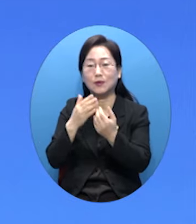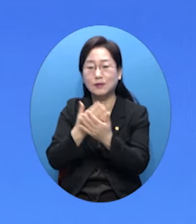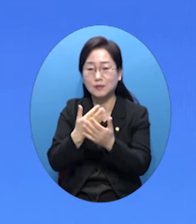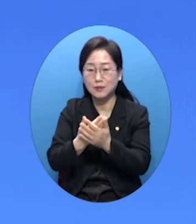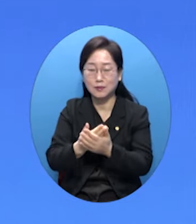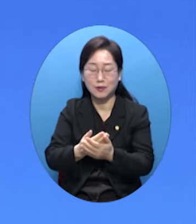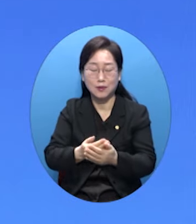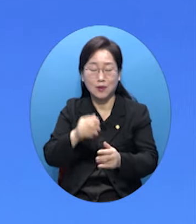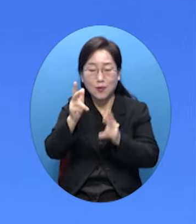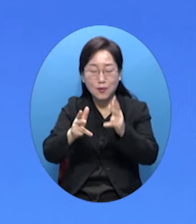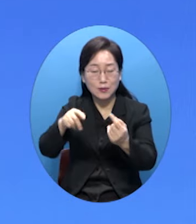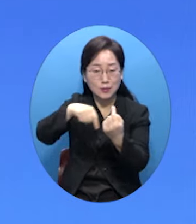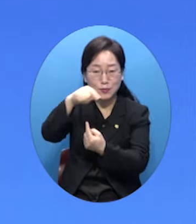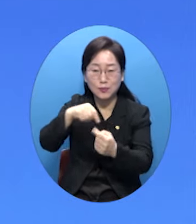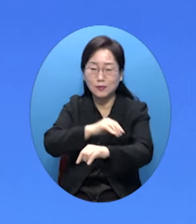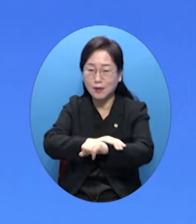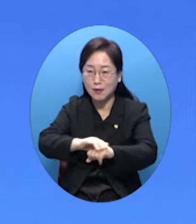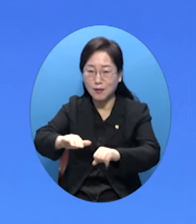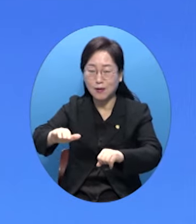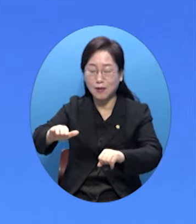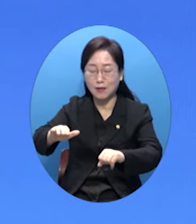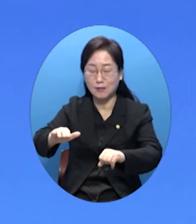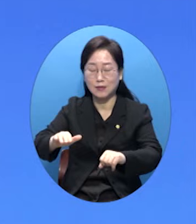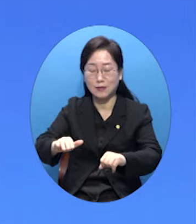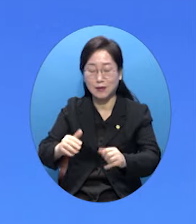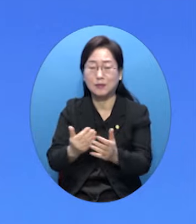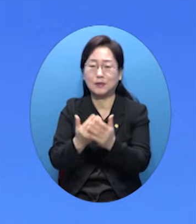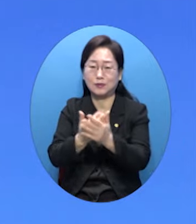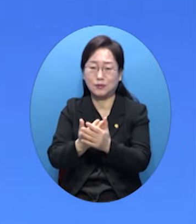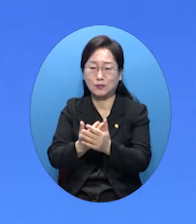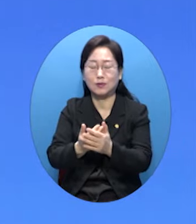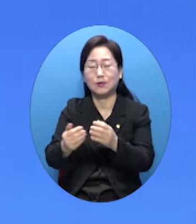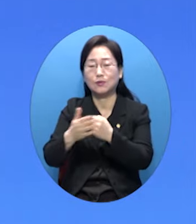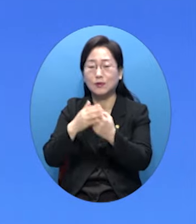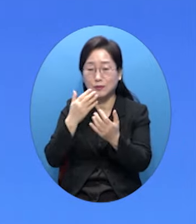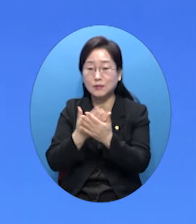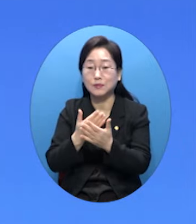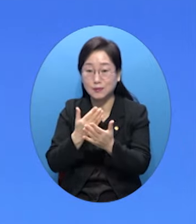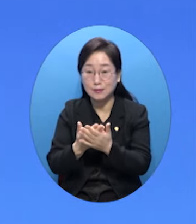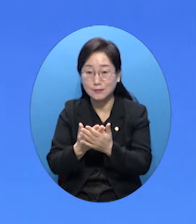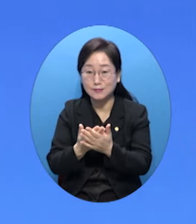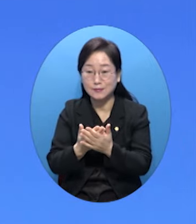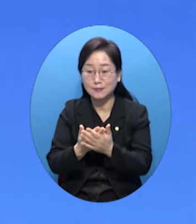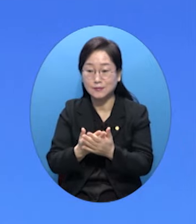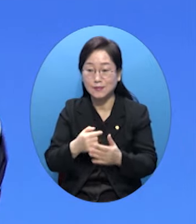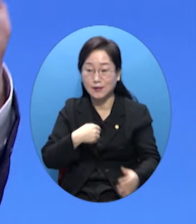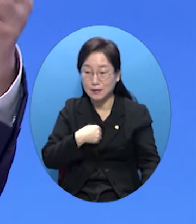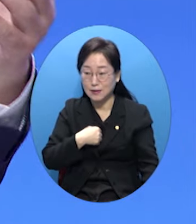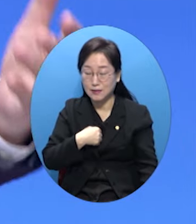비즈니스가 잘 자리 잡고 붕하게 하여 주옵소서. 내가